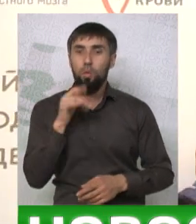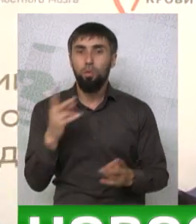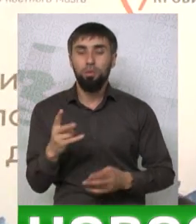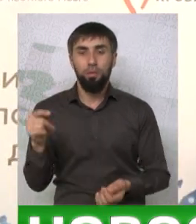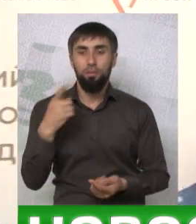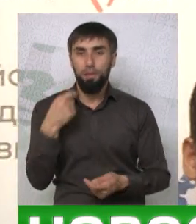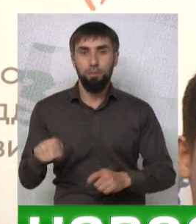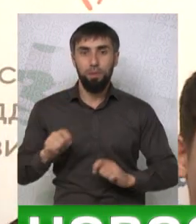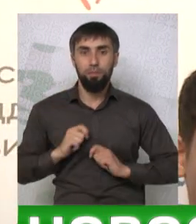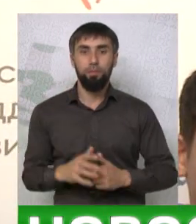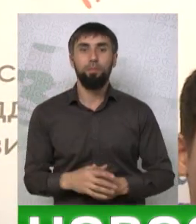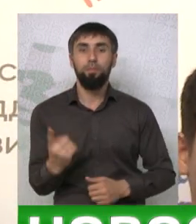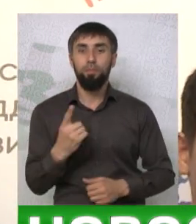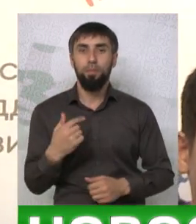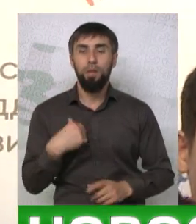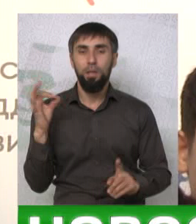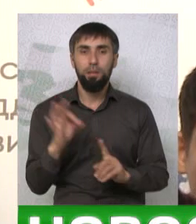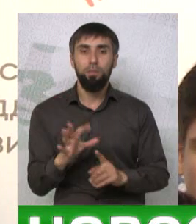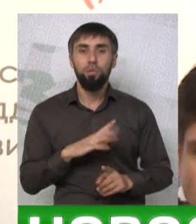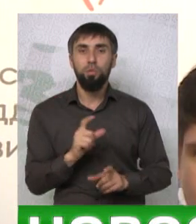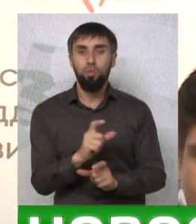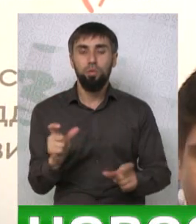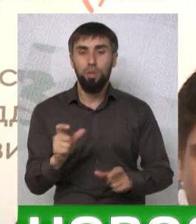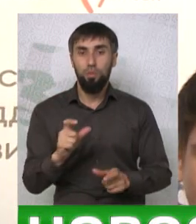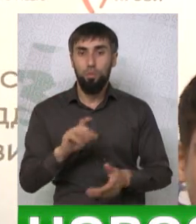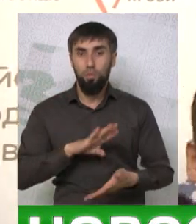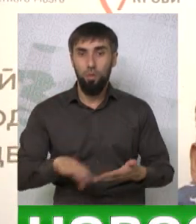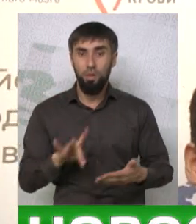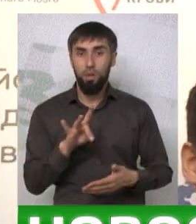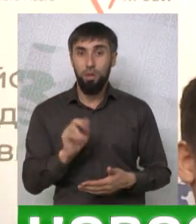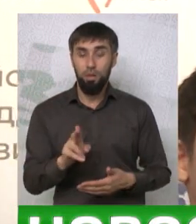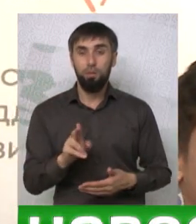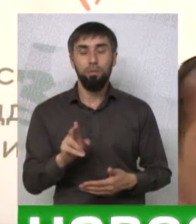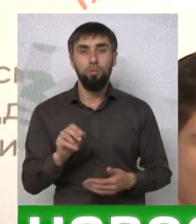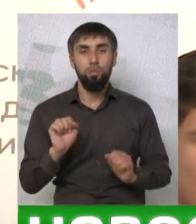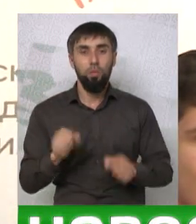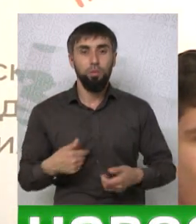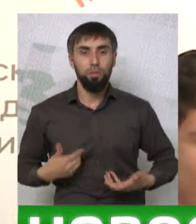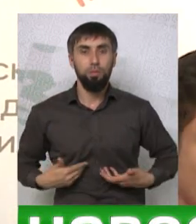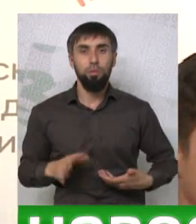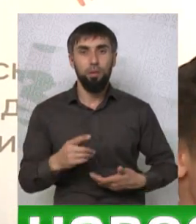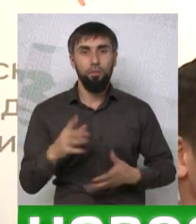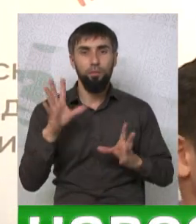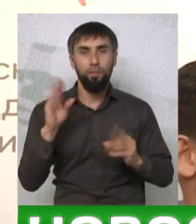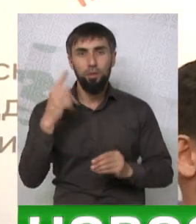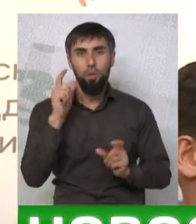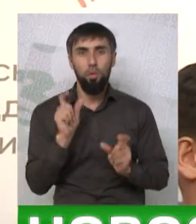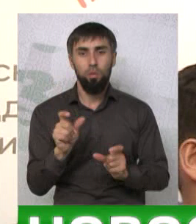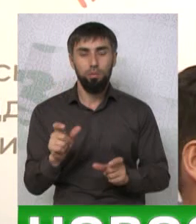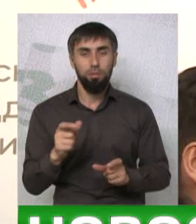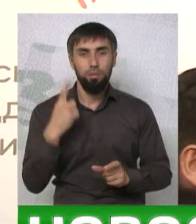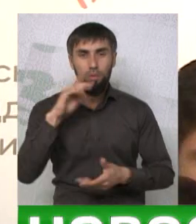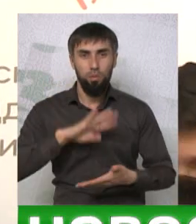Первая миссия у меня была – показать людям, что жизнь после онкологии существует и может быть лучше, что все ограничения, они, ну, в голове. Я на